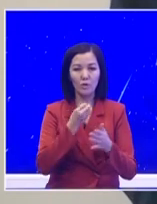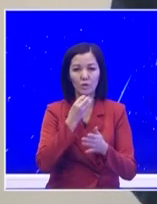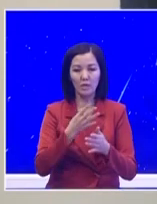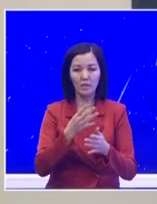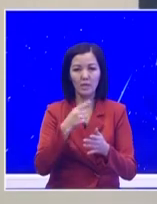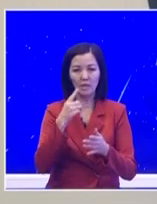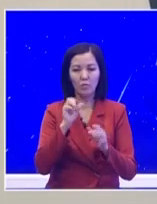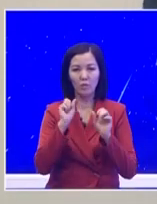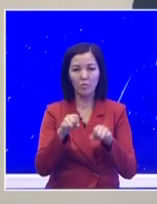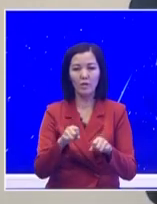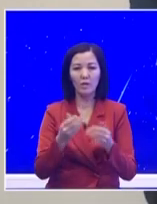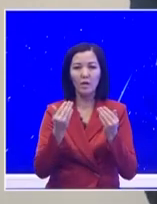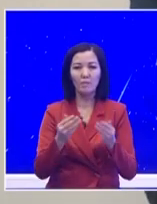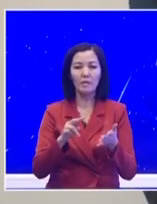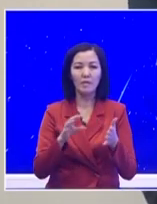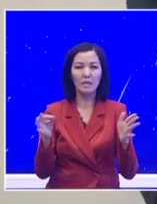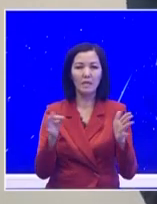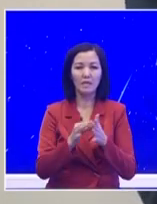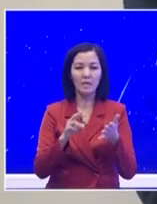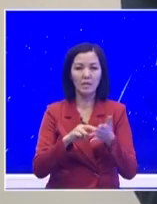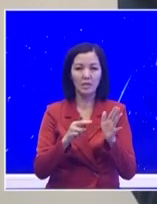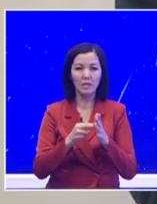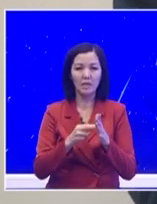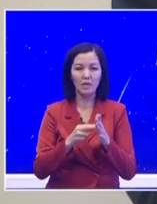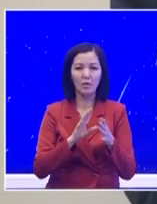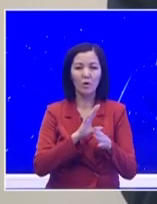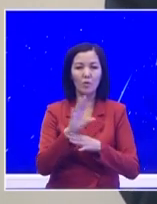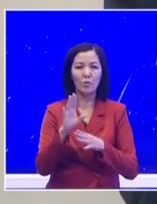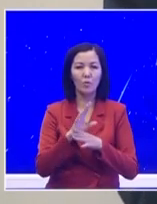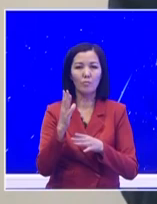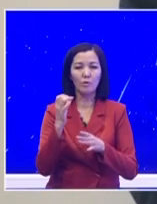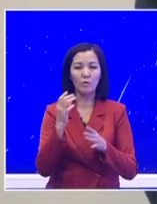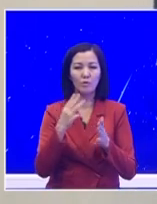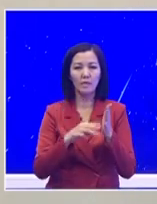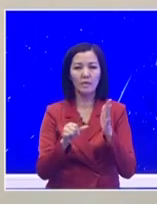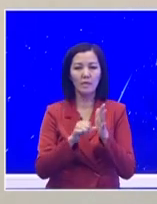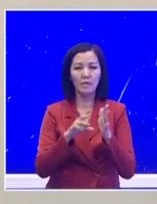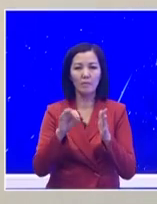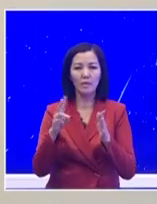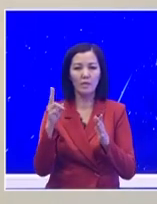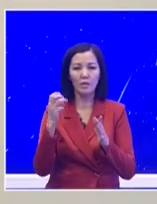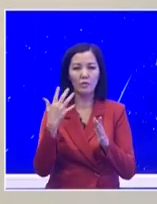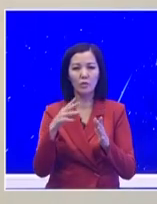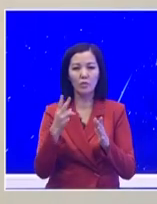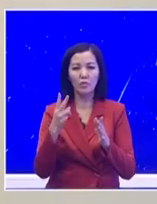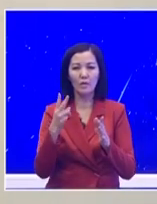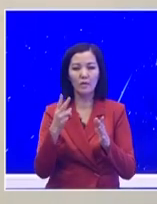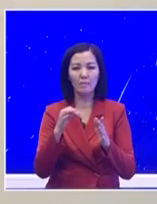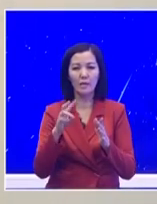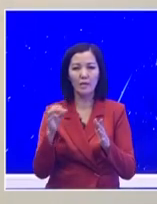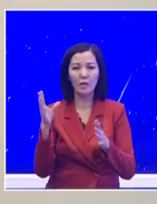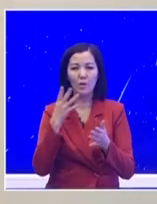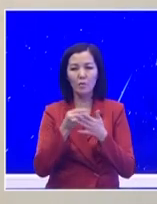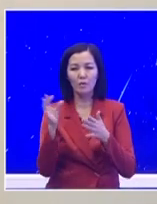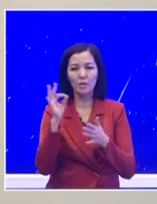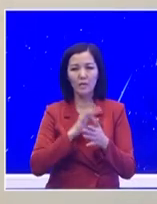екенін айталам. Енді биылғы мақсат өнім көлемін 586 миллиард теңге, оның 252 миллиардын өзіндік кіріске